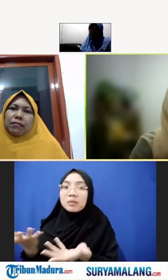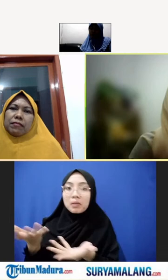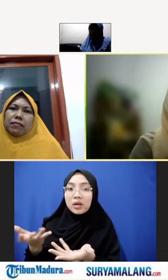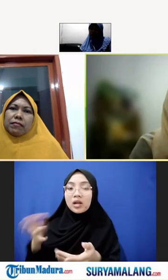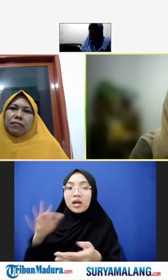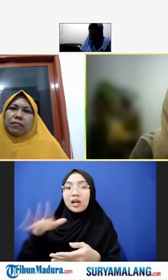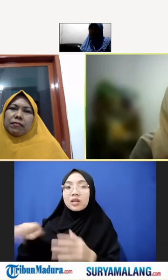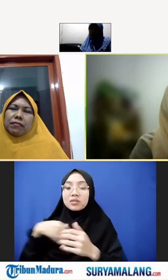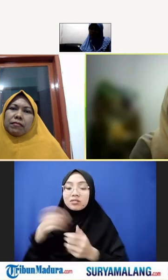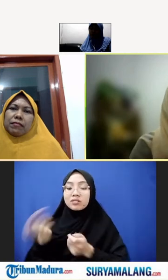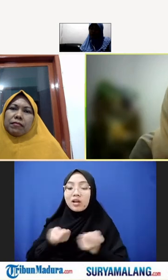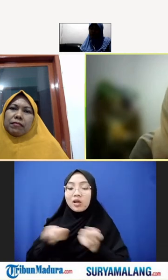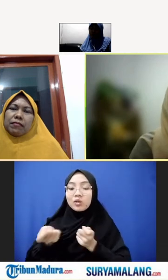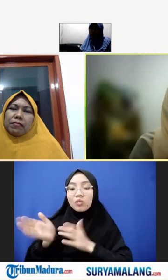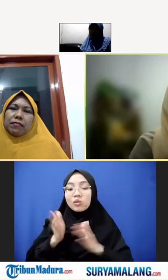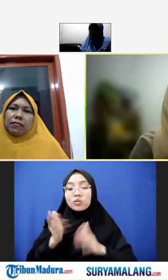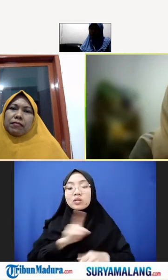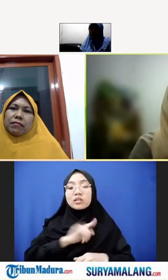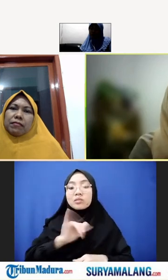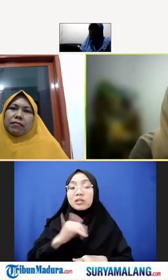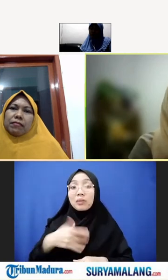regulasi diri, itu nggak bisa.